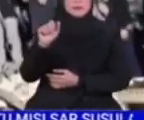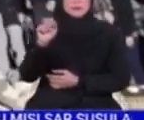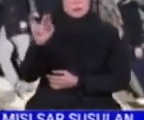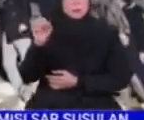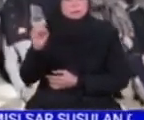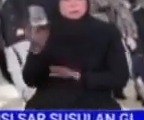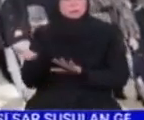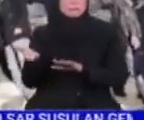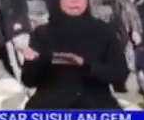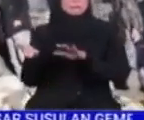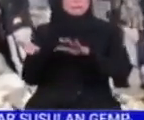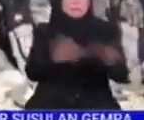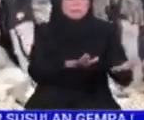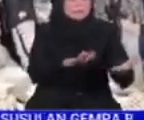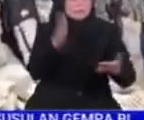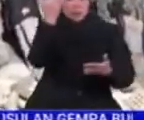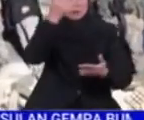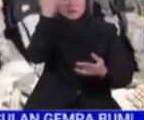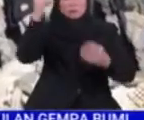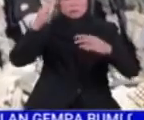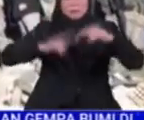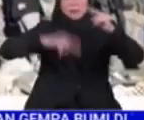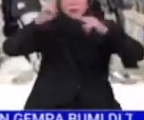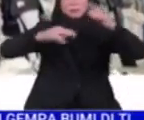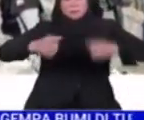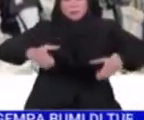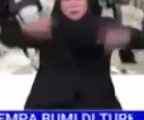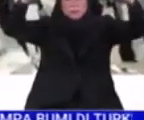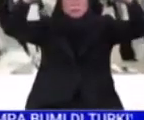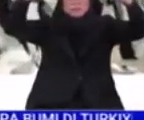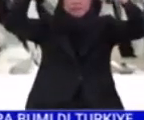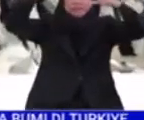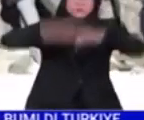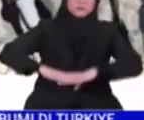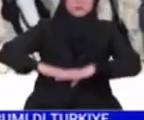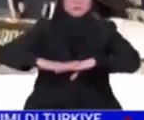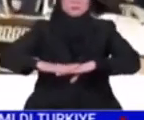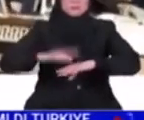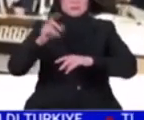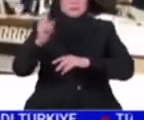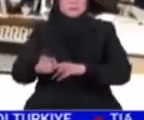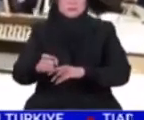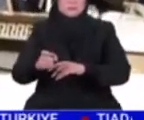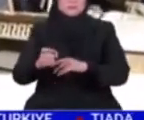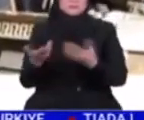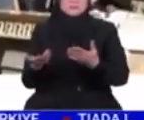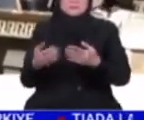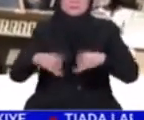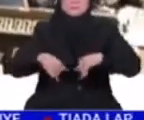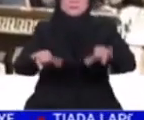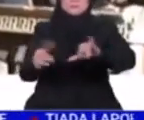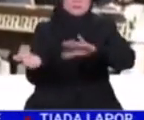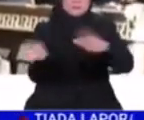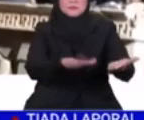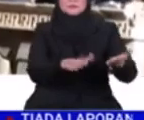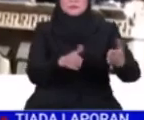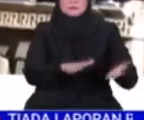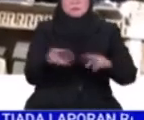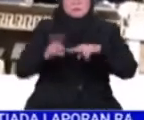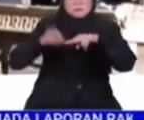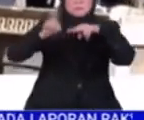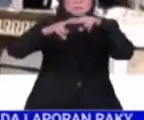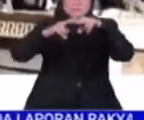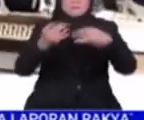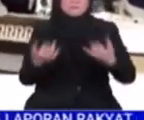mereka maut akibat runtuhan bangunan susulan gegaran. Angka korban dijangka terus bertambah. Menurut pihak berkuasa